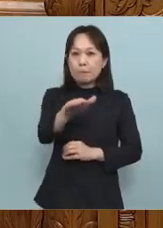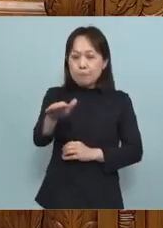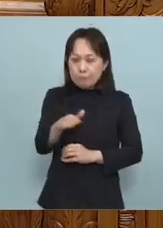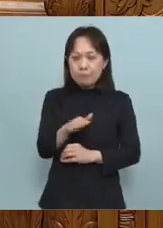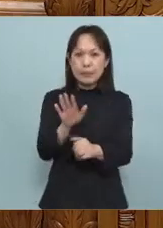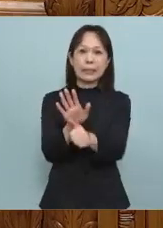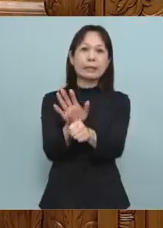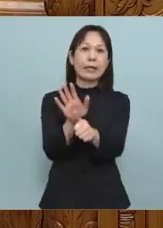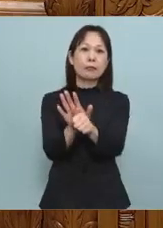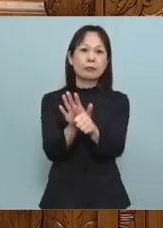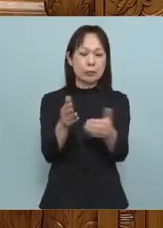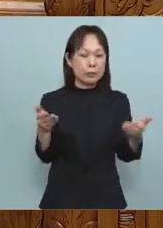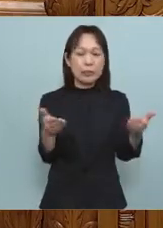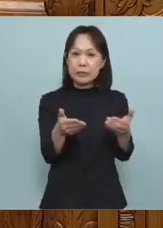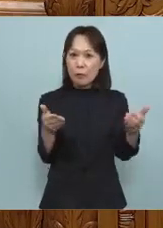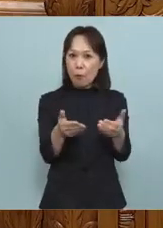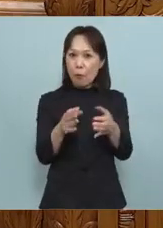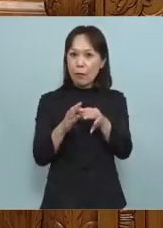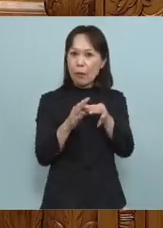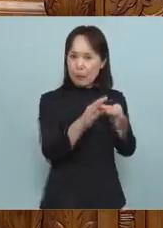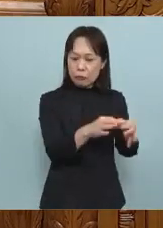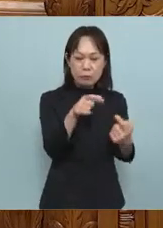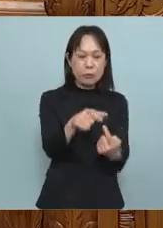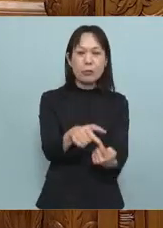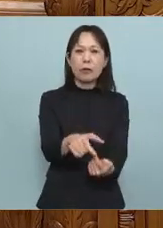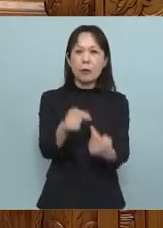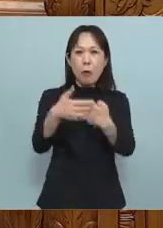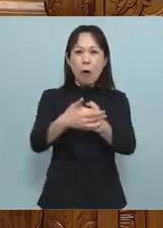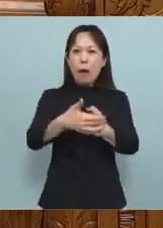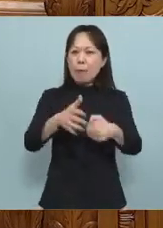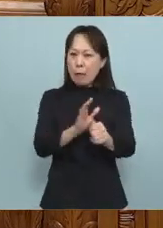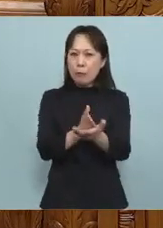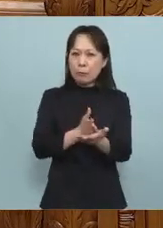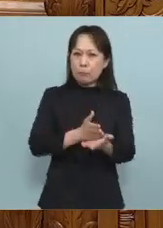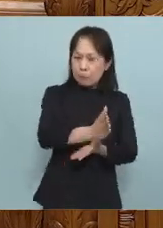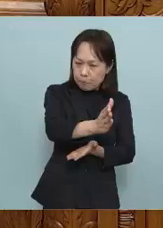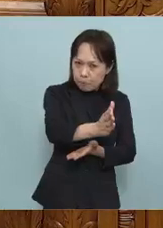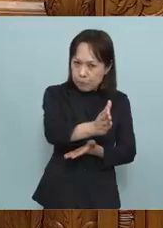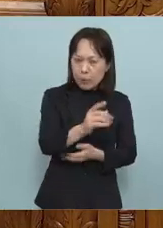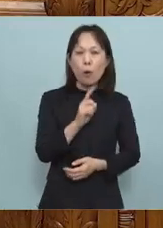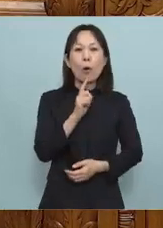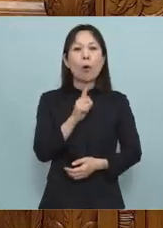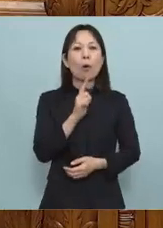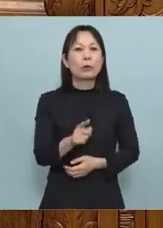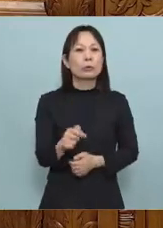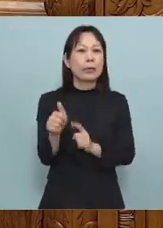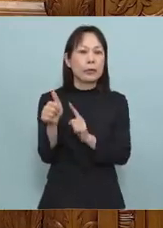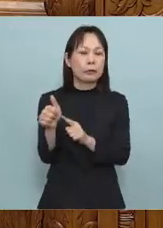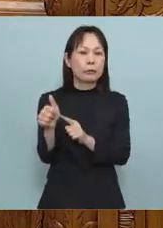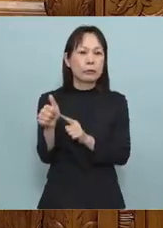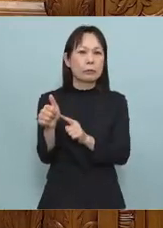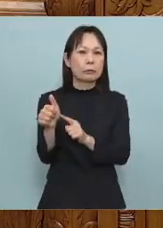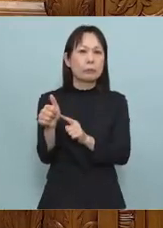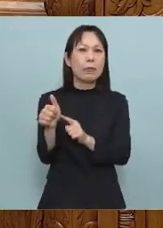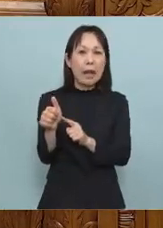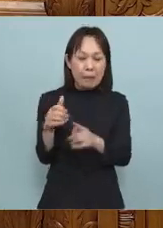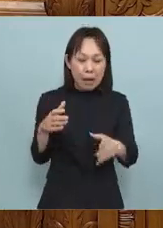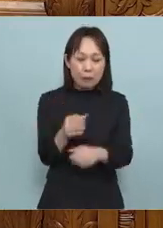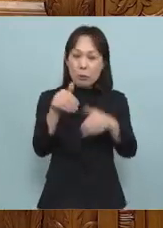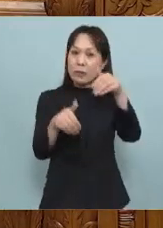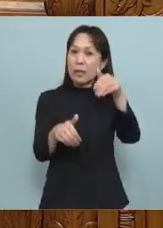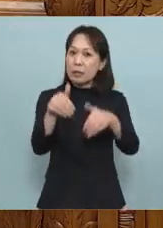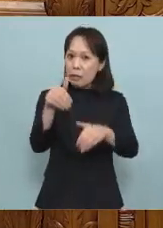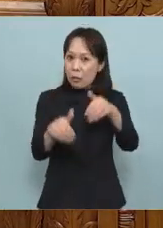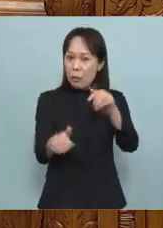え、事業の継続と雇用を守り抜きますと宣言されました。ならば、総選挙で総